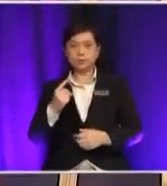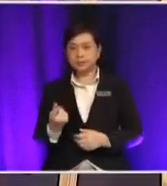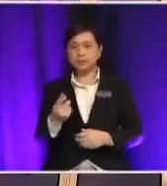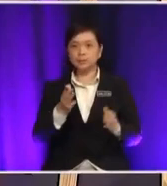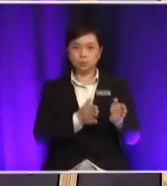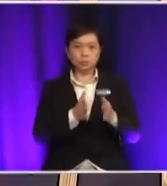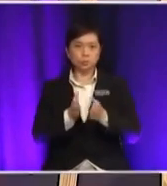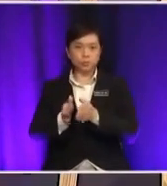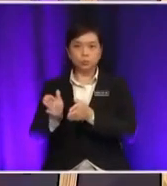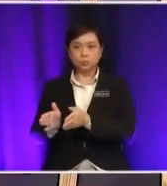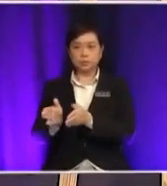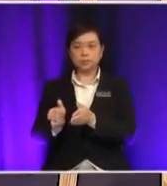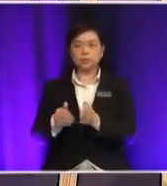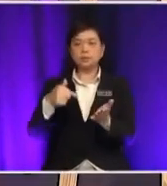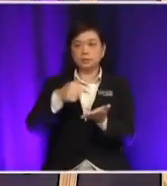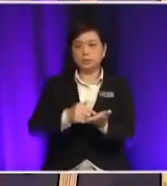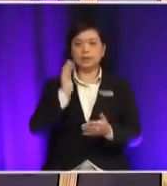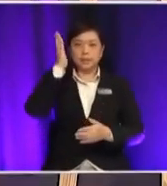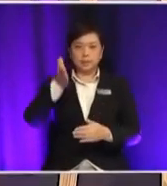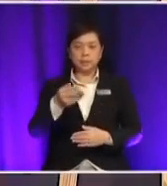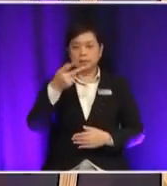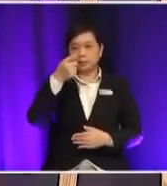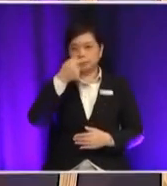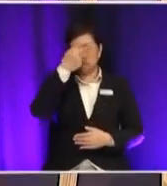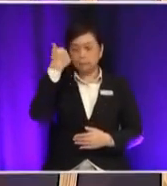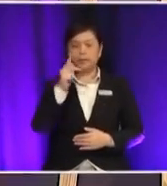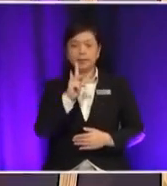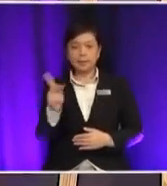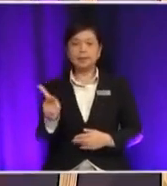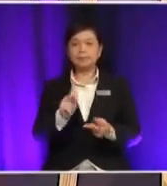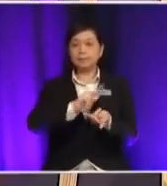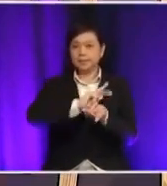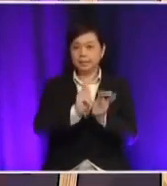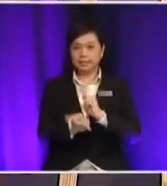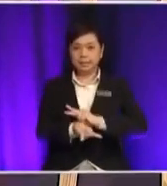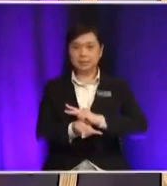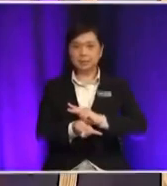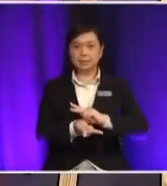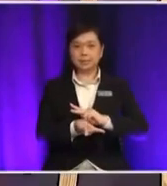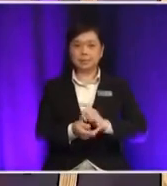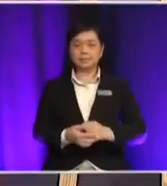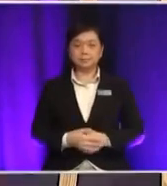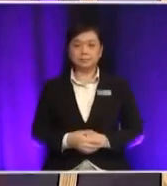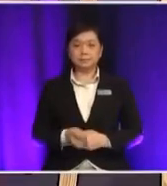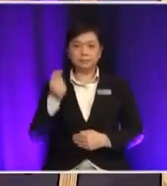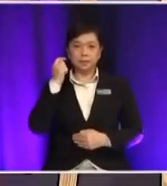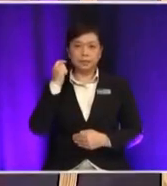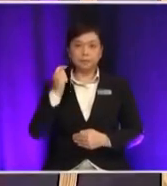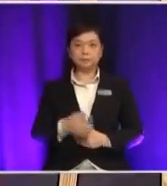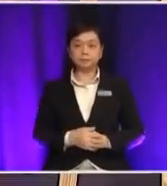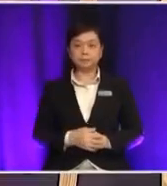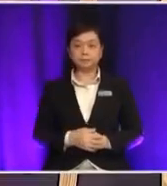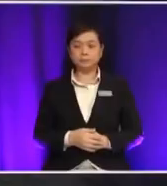tapi inilah yang akan menyebabkan variasi sebenarnya pada saat khatulistiwa tadi Krisna